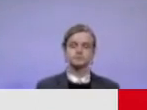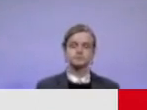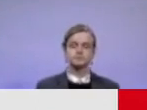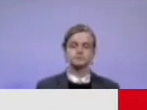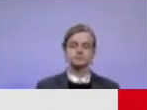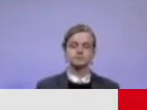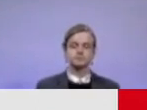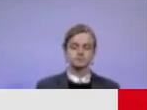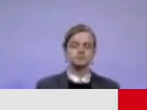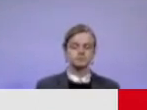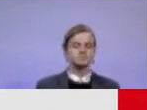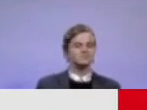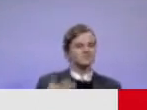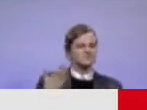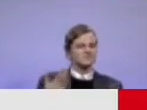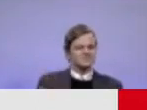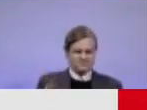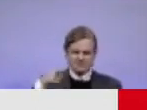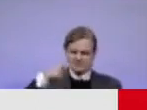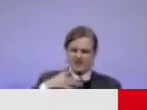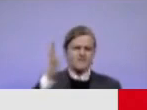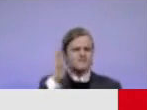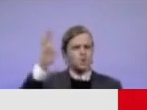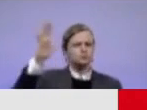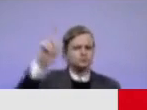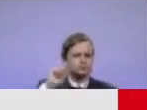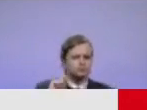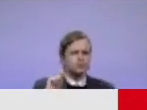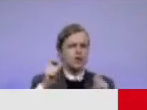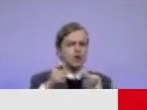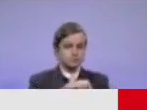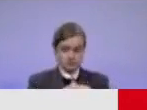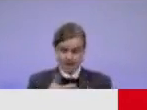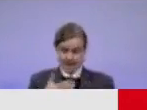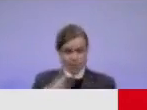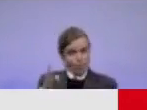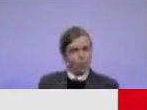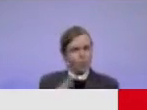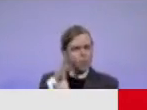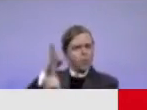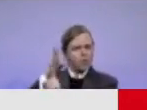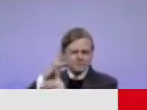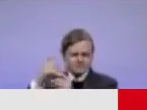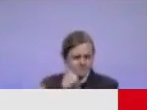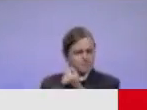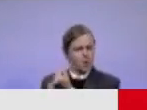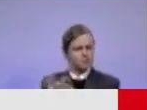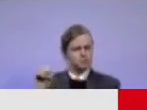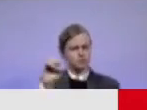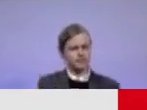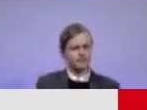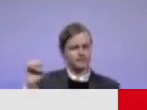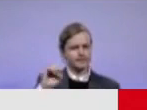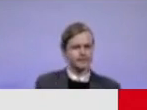pro-european este și sprijinul celor peste 4 milioane de compatrioți care locuiesc în spațiul